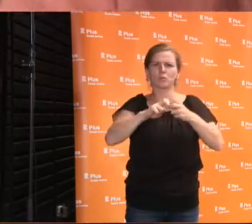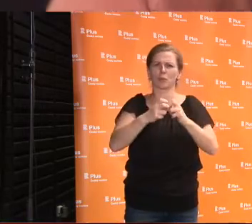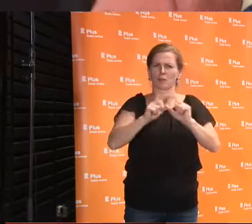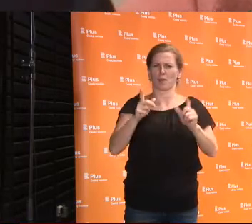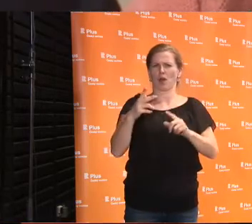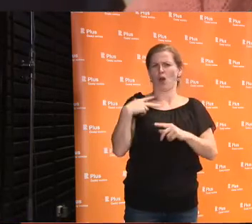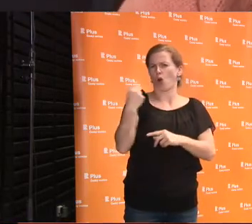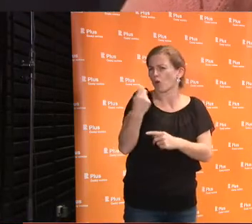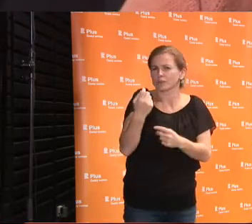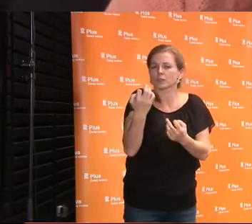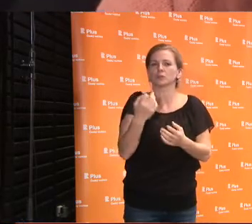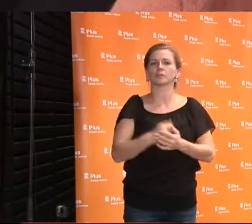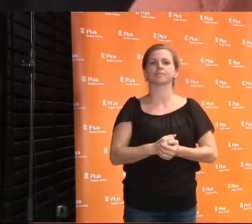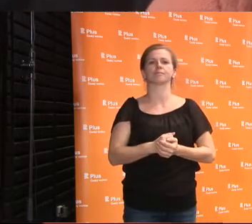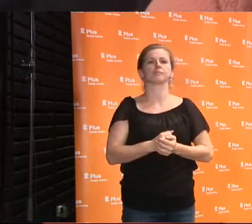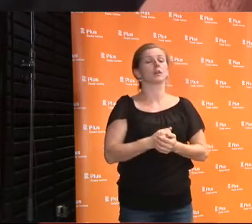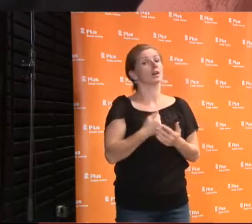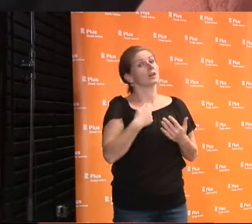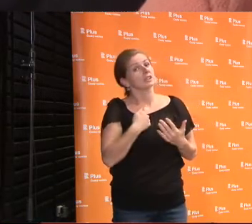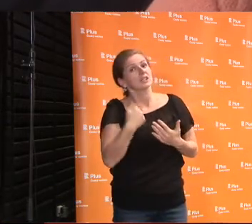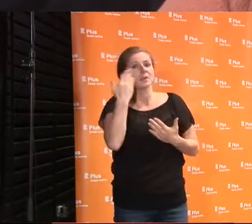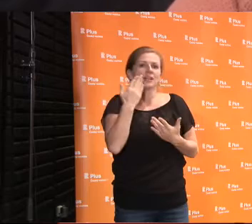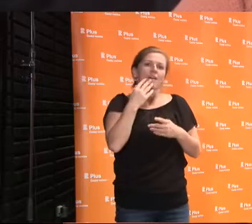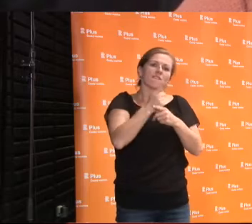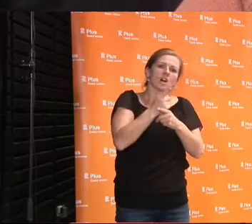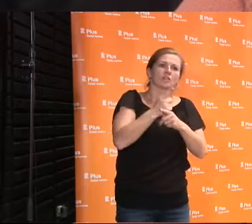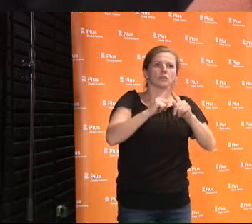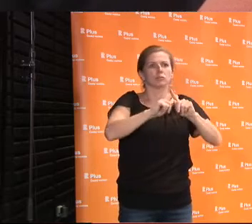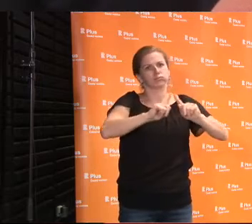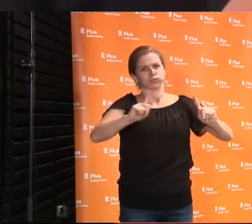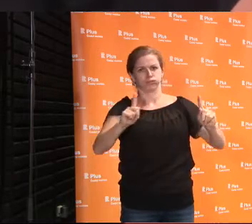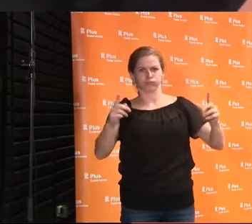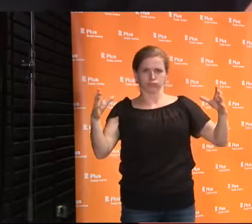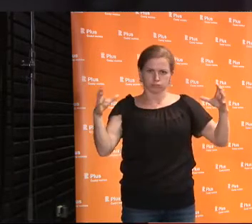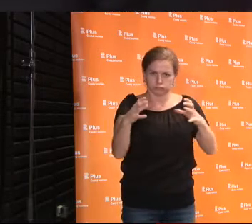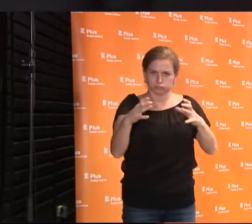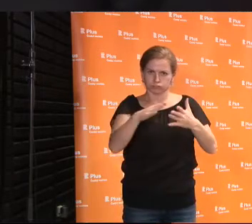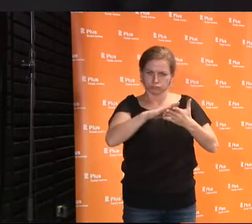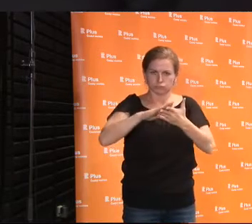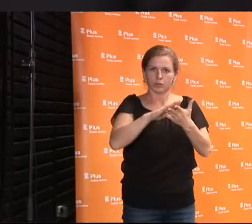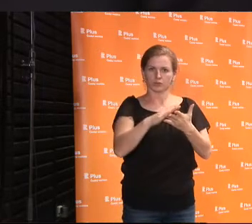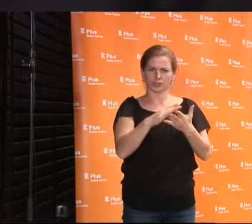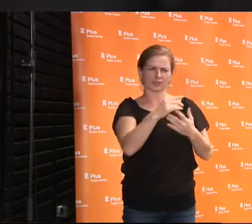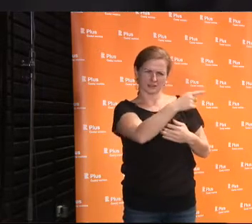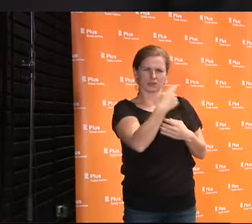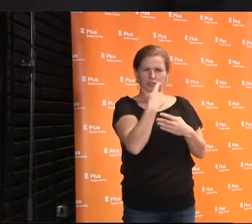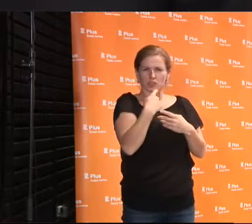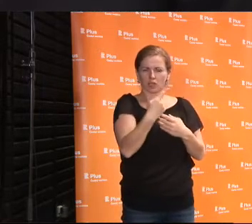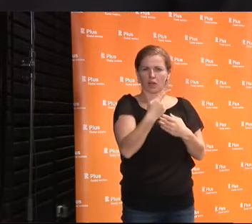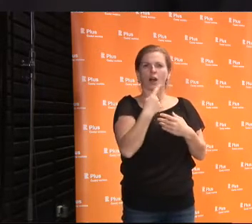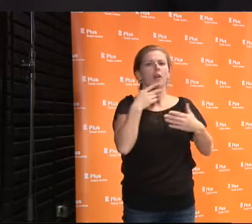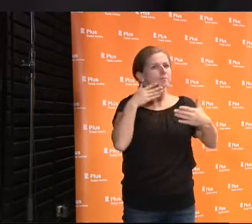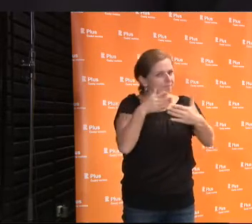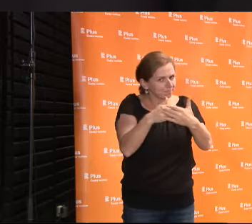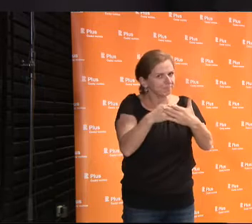to je soubor několika faktorů dohromady, těch faktorů, které jste vyjmenoval. Jednou z těch překážek